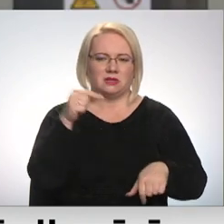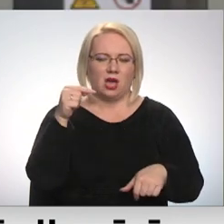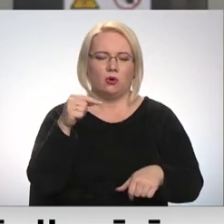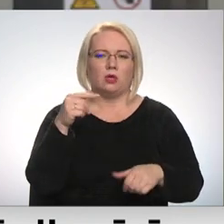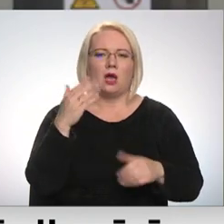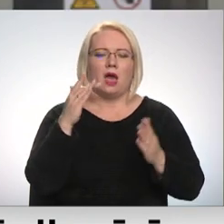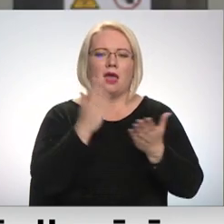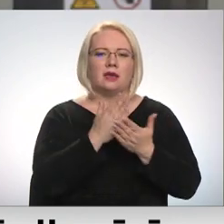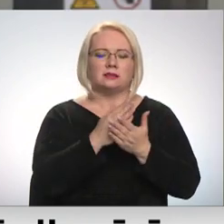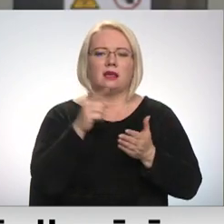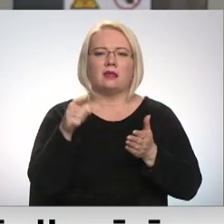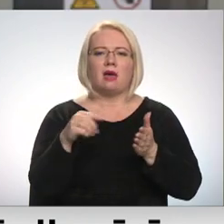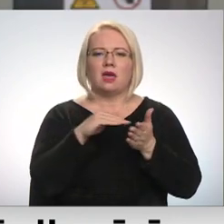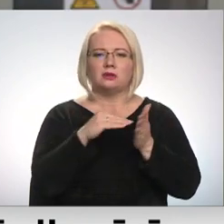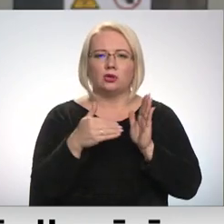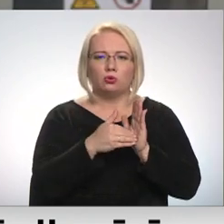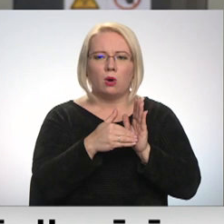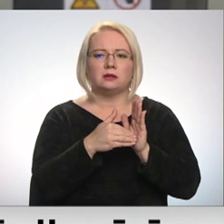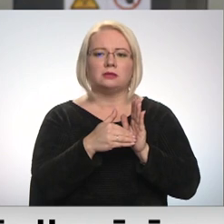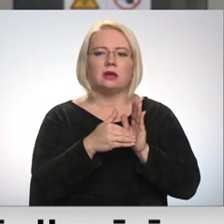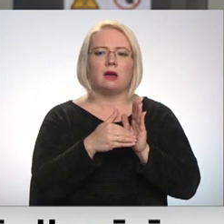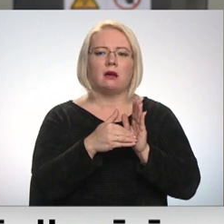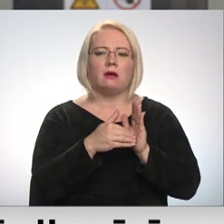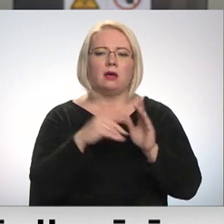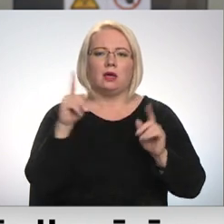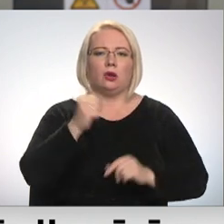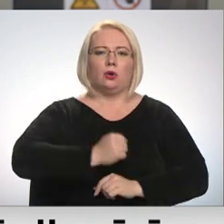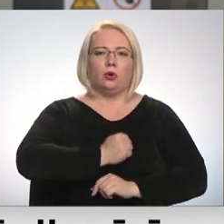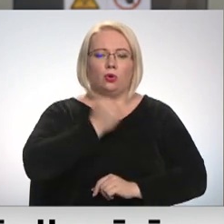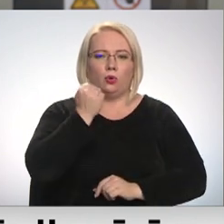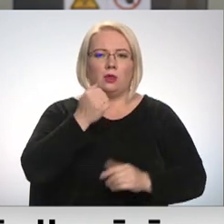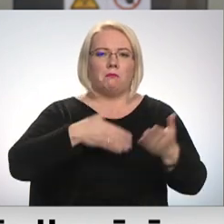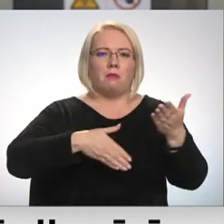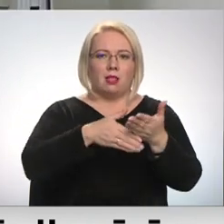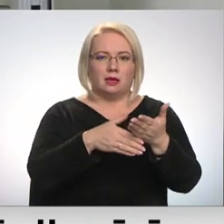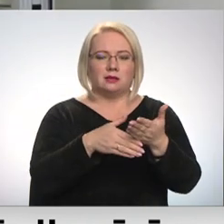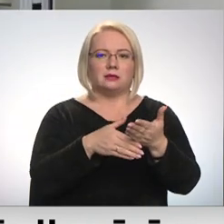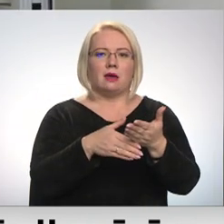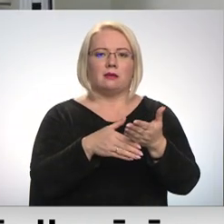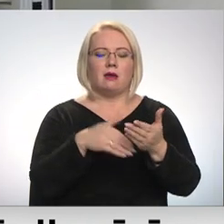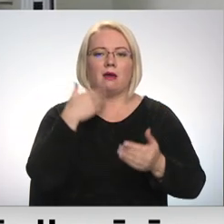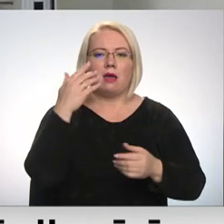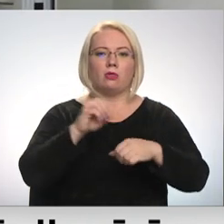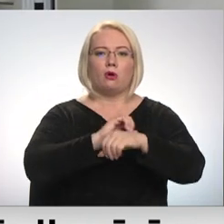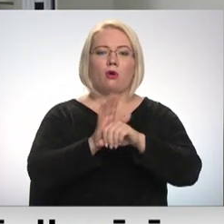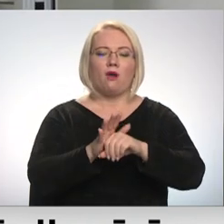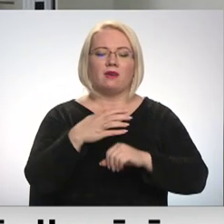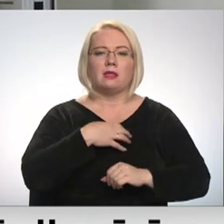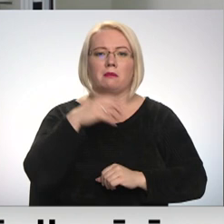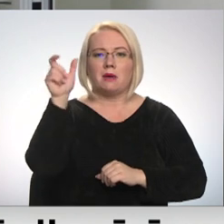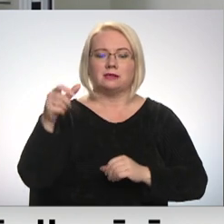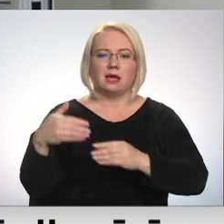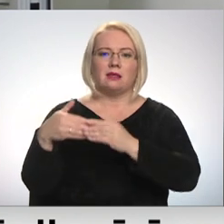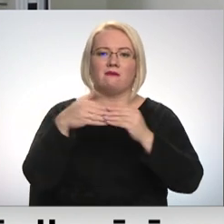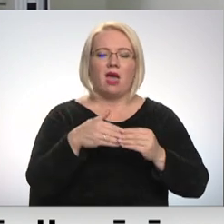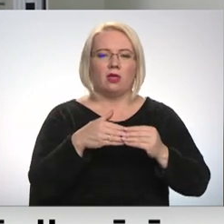līdz tādai situācijai, kad nu, viņam ir grūti palīdzēt. Kad COVID-19 pacienti tiek vesti